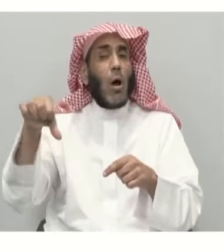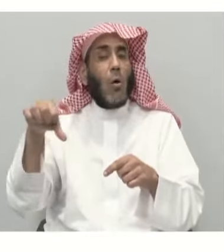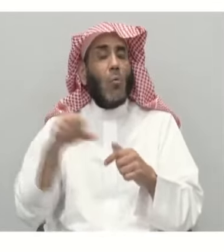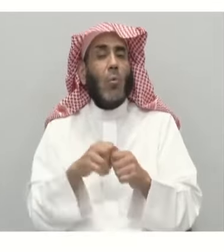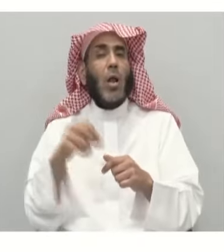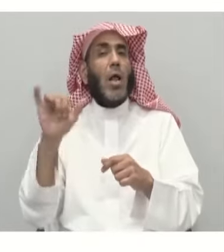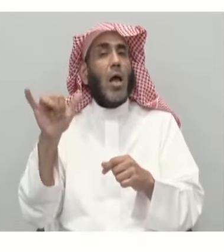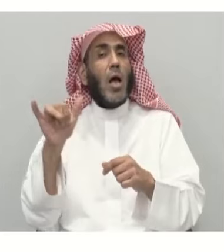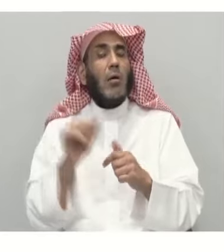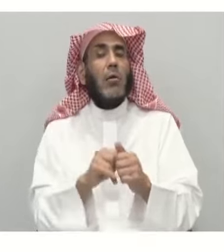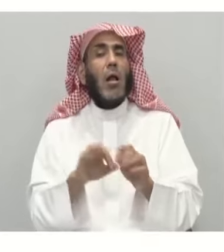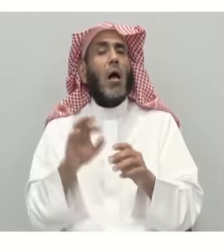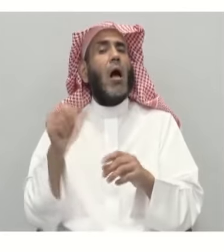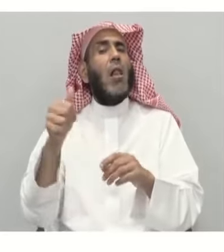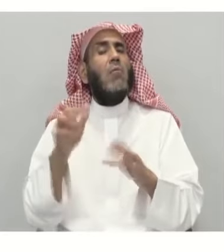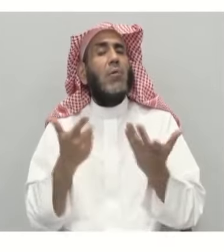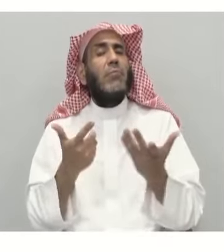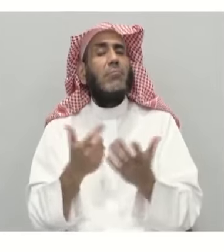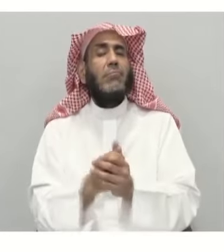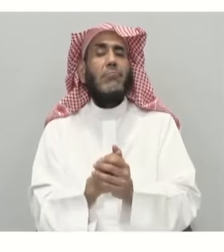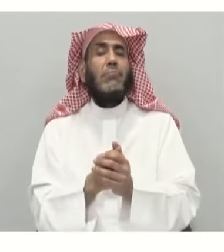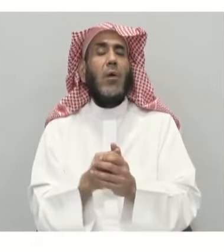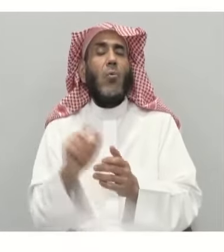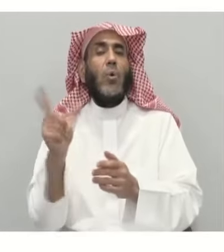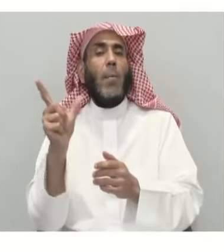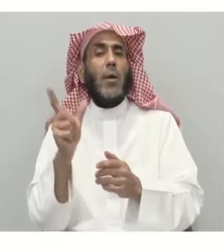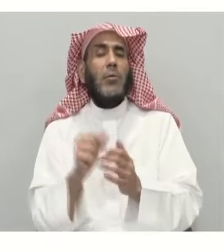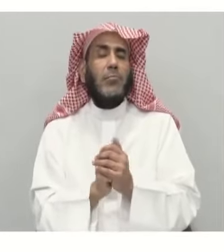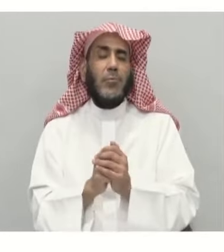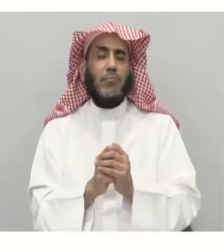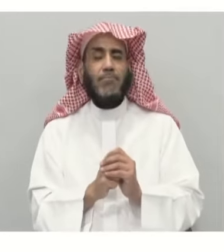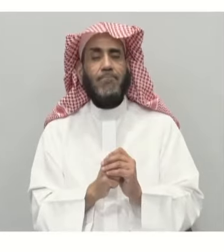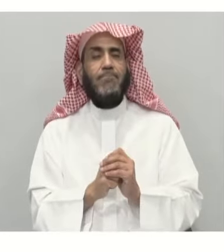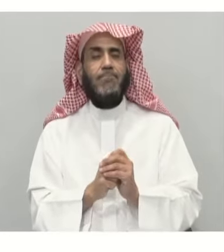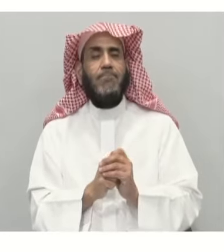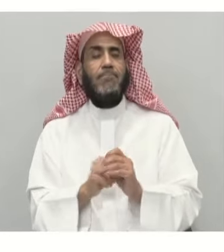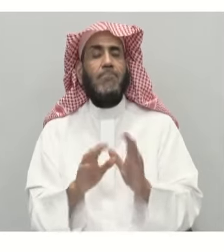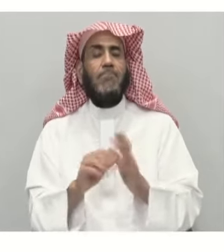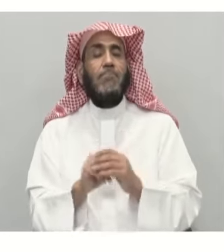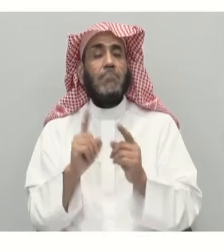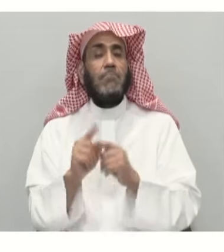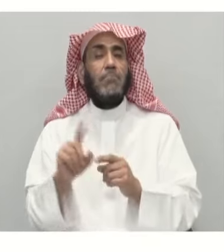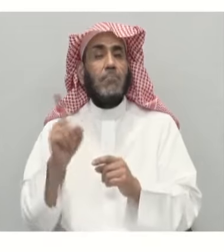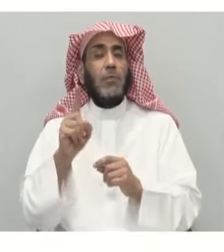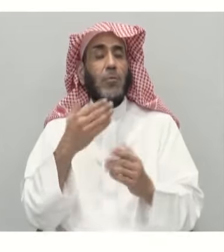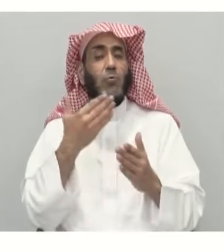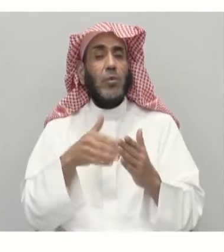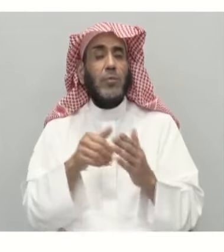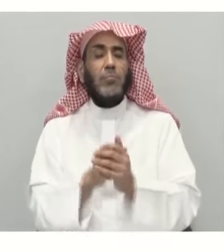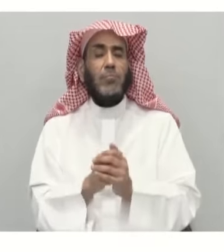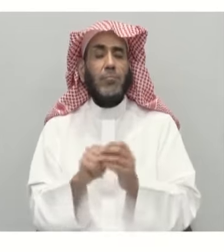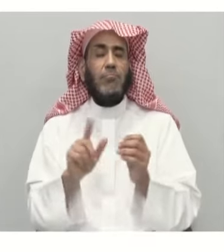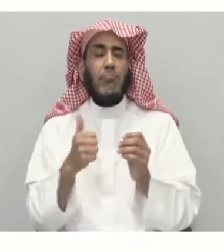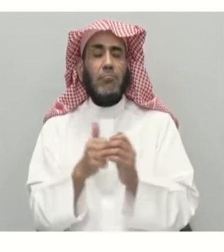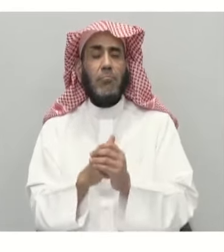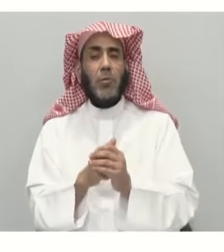تكتب على ياء هل تكتب على الف او تكتب على نبره ك كما يقال في الهمزه المتوسطه هنا بدا